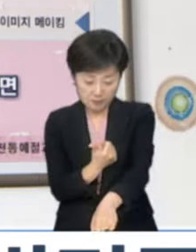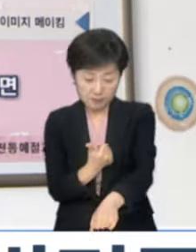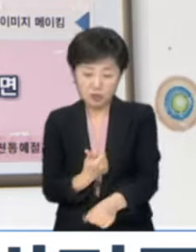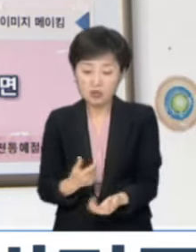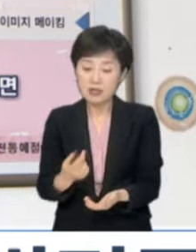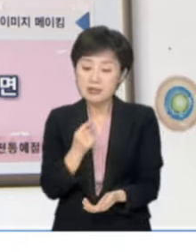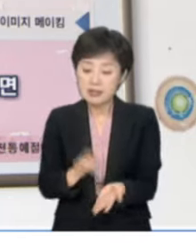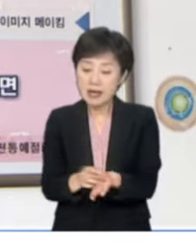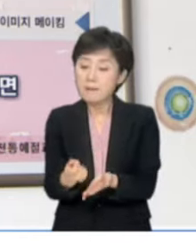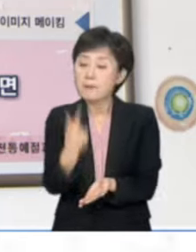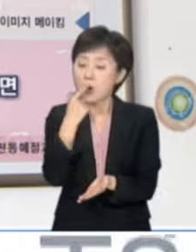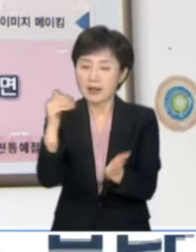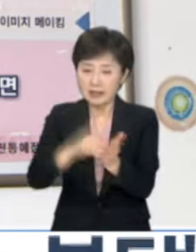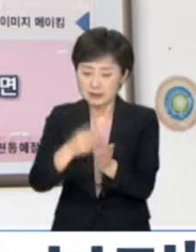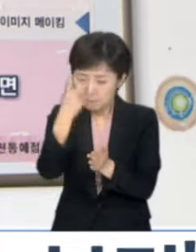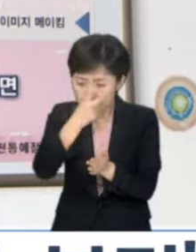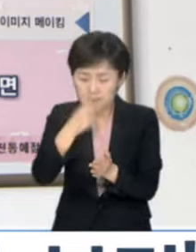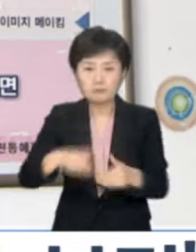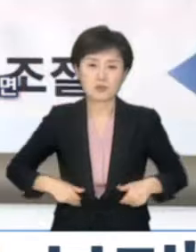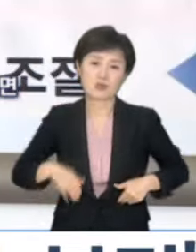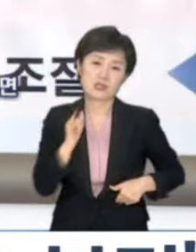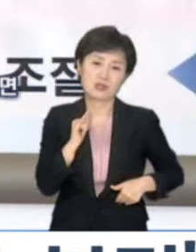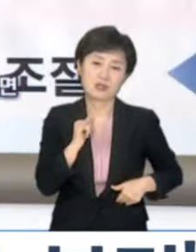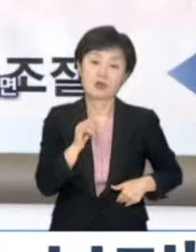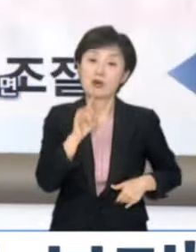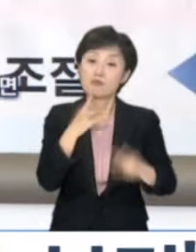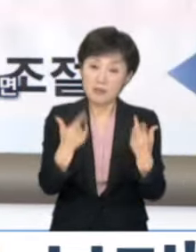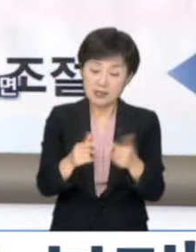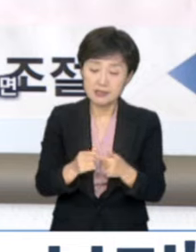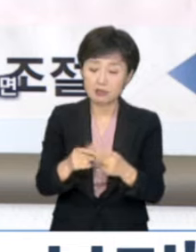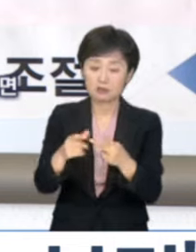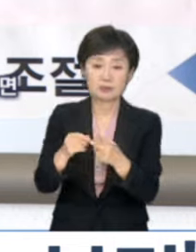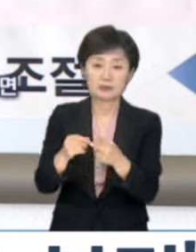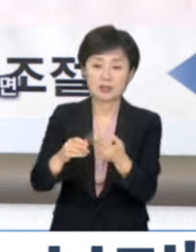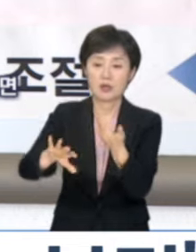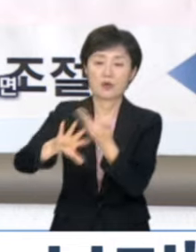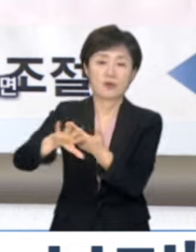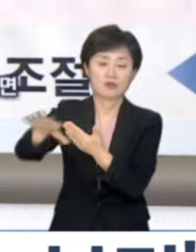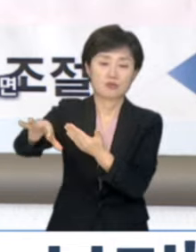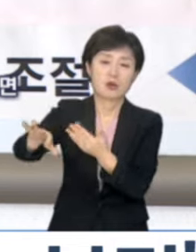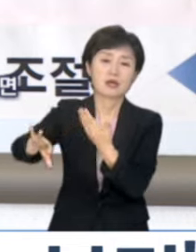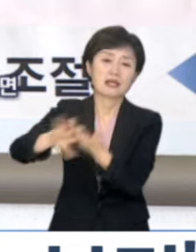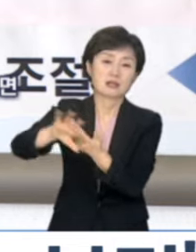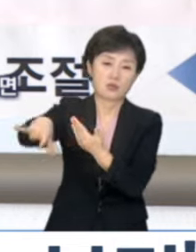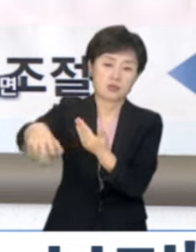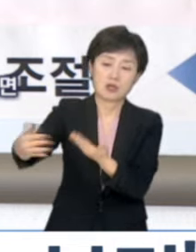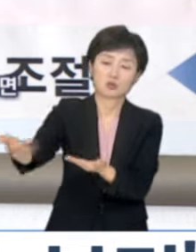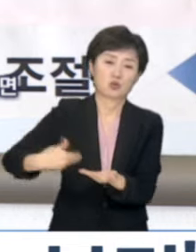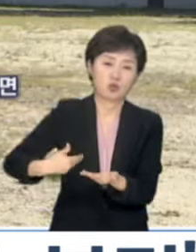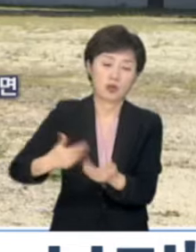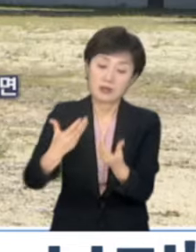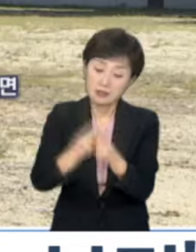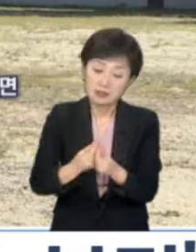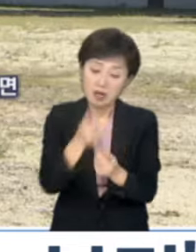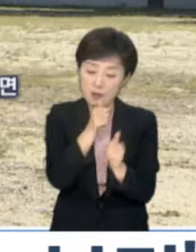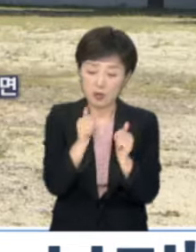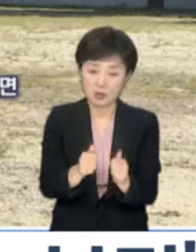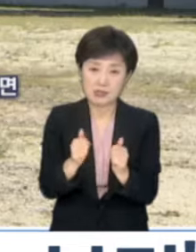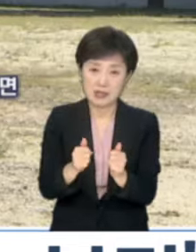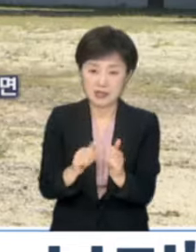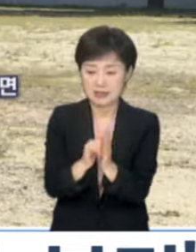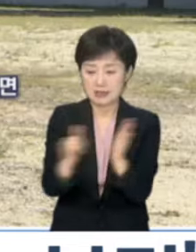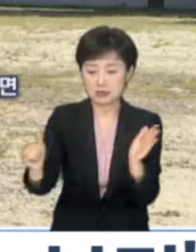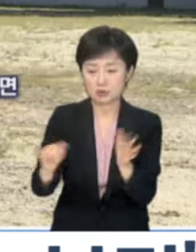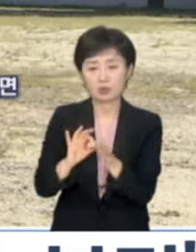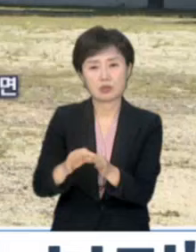있고요. 그렇군요. 또 하나는 이제 외부에서 들어오는 것들입니다. 외부에서 뭐 이제 가족 면회라든가 아니면 뭐 변호인 같은 외부인 면회를 통해서 들어오는